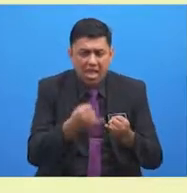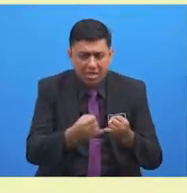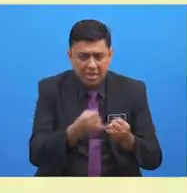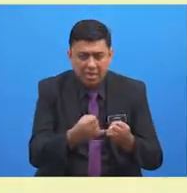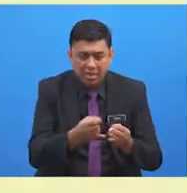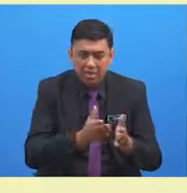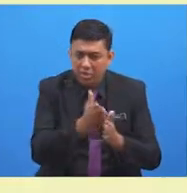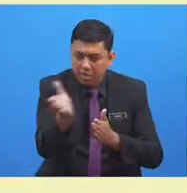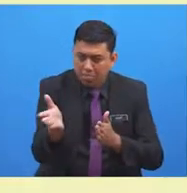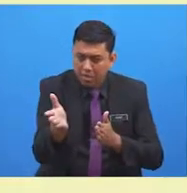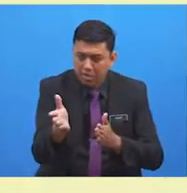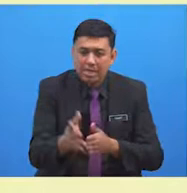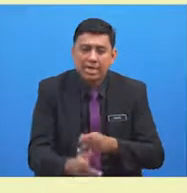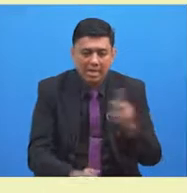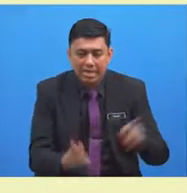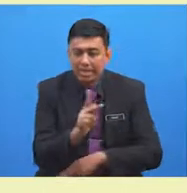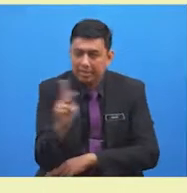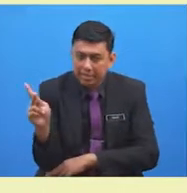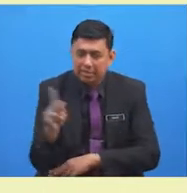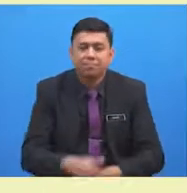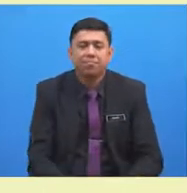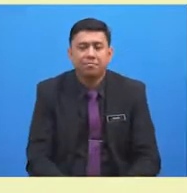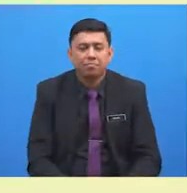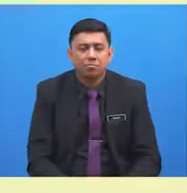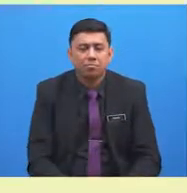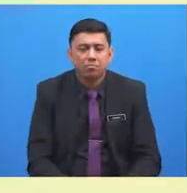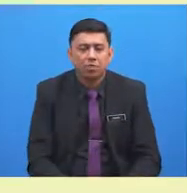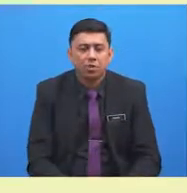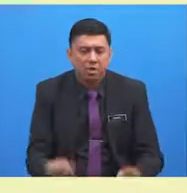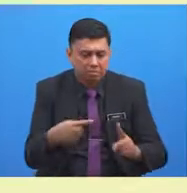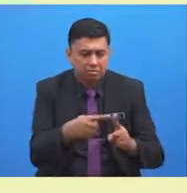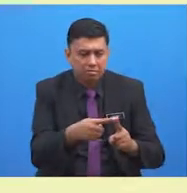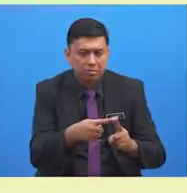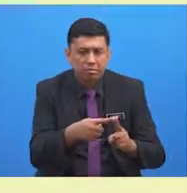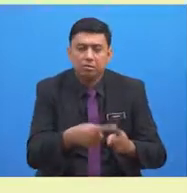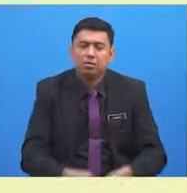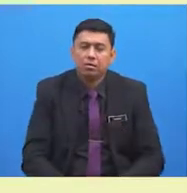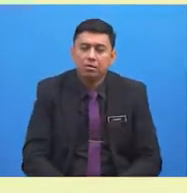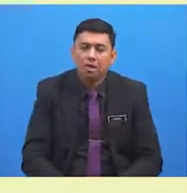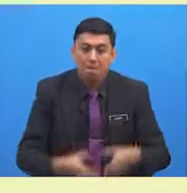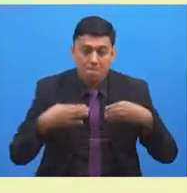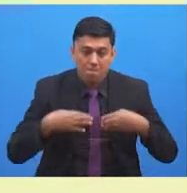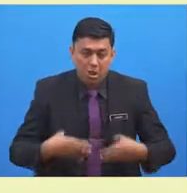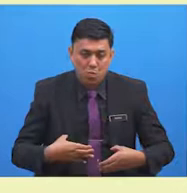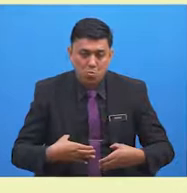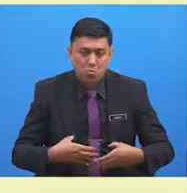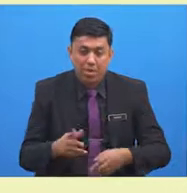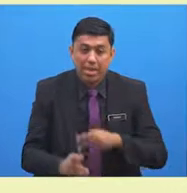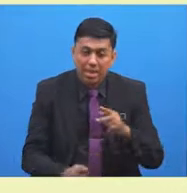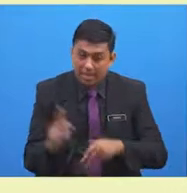kanan dan kiri. Cabang kanan menghala ke paru-paru kanan, manakala cabang kiri